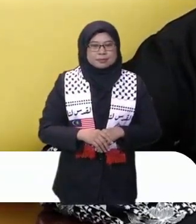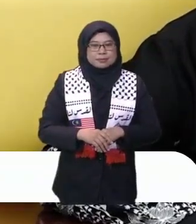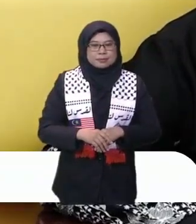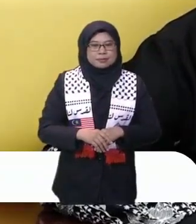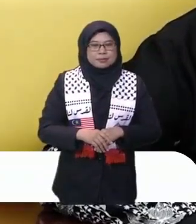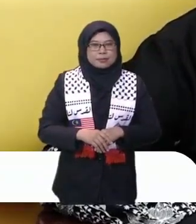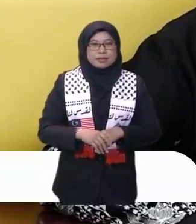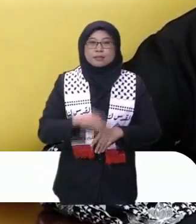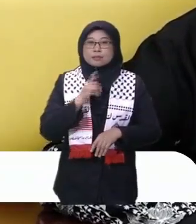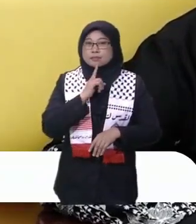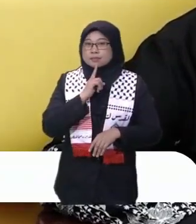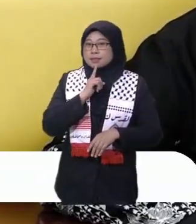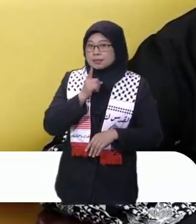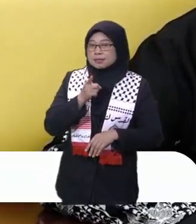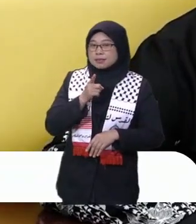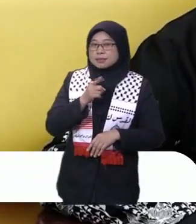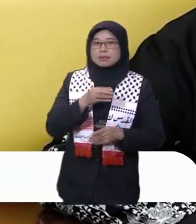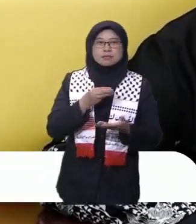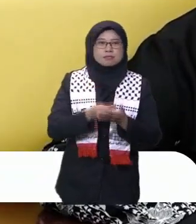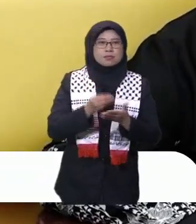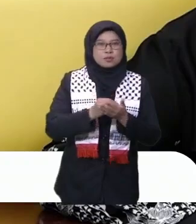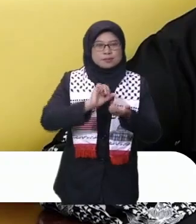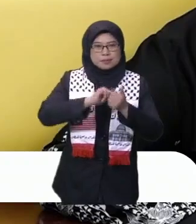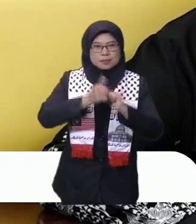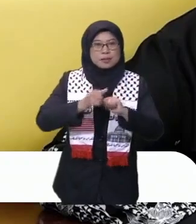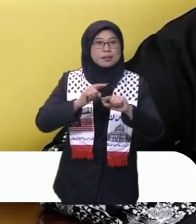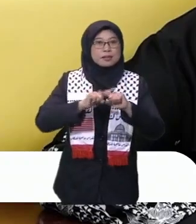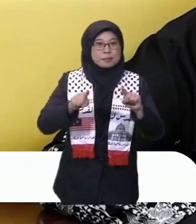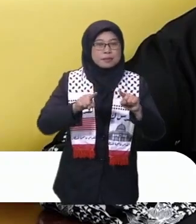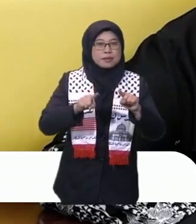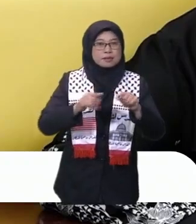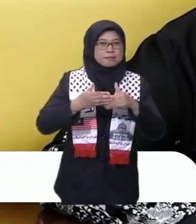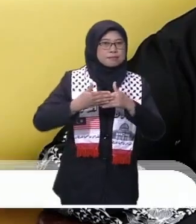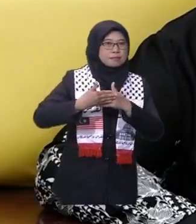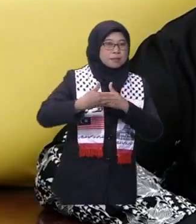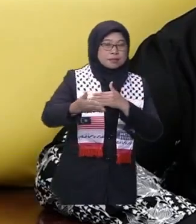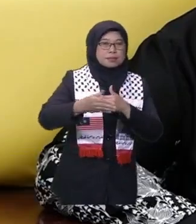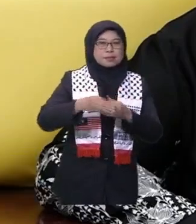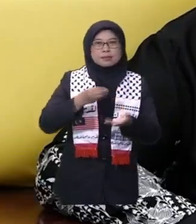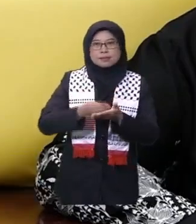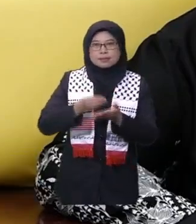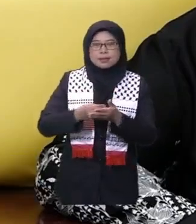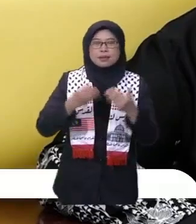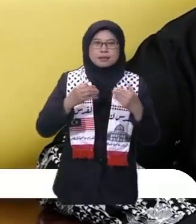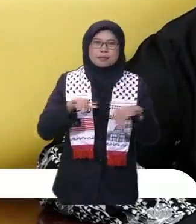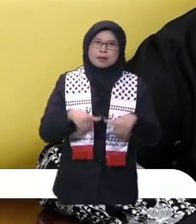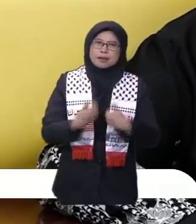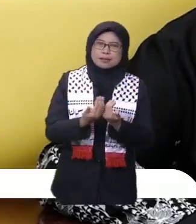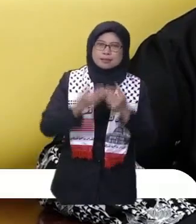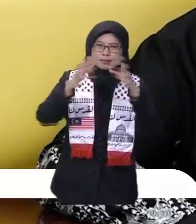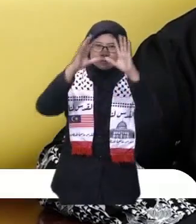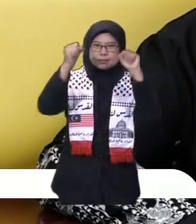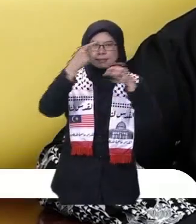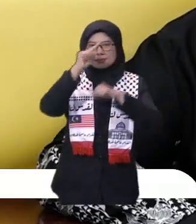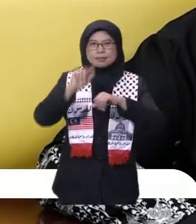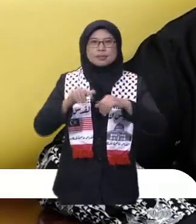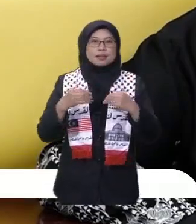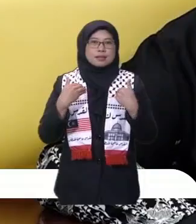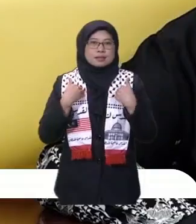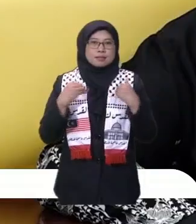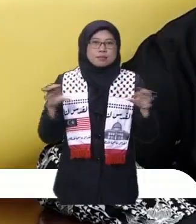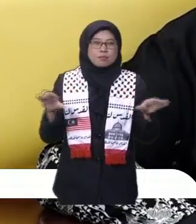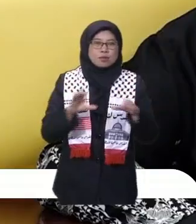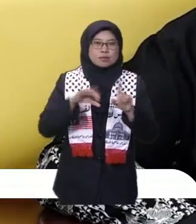pekerja mone matter tetap beond moneal bagaimana majikan mewujudkan suasana